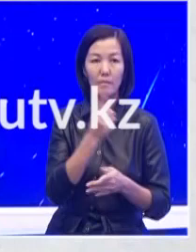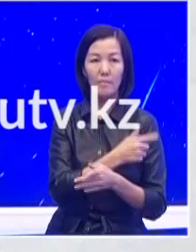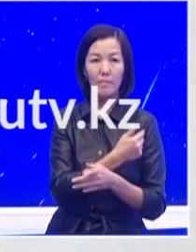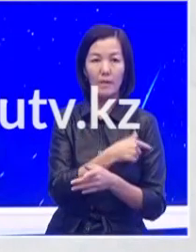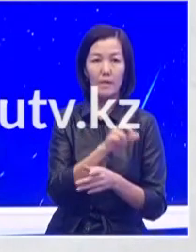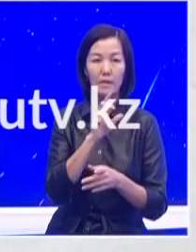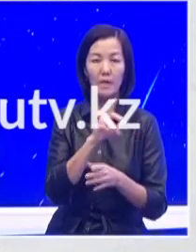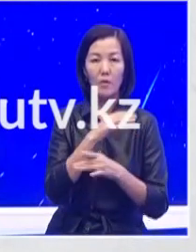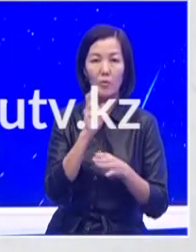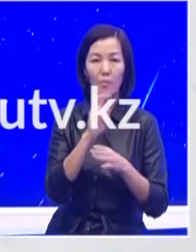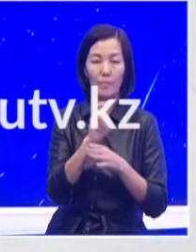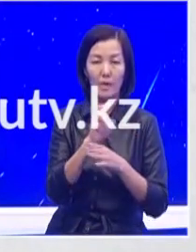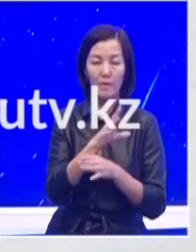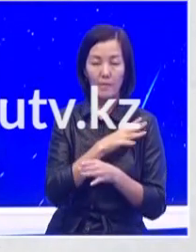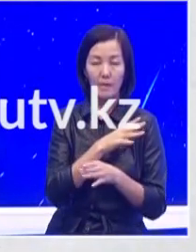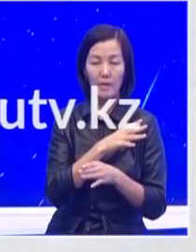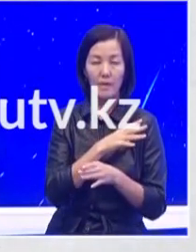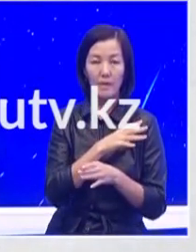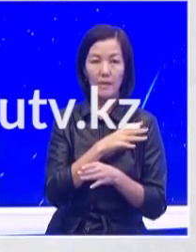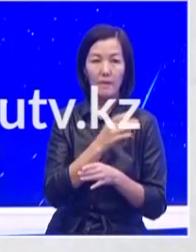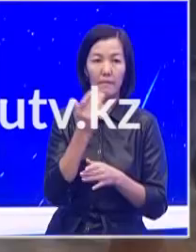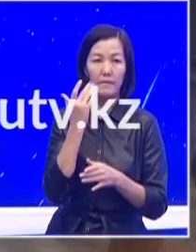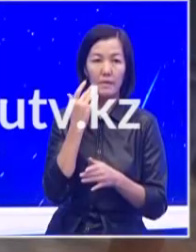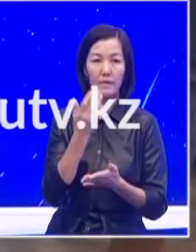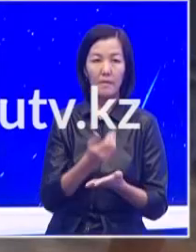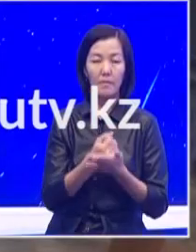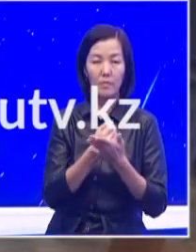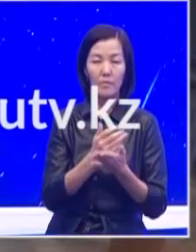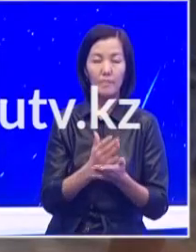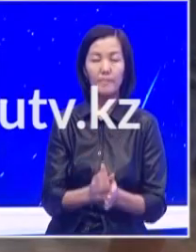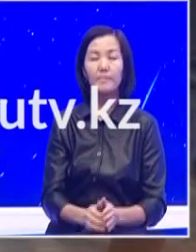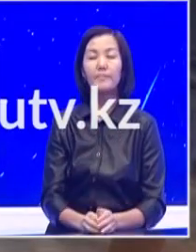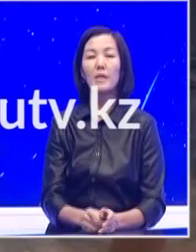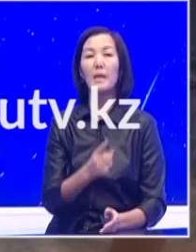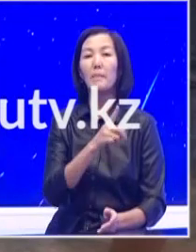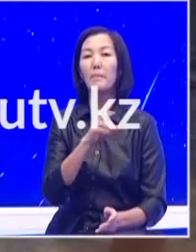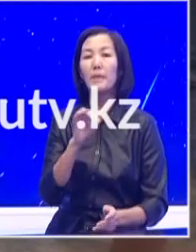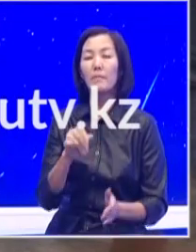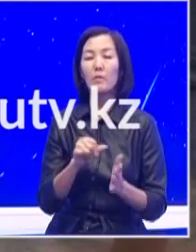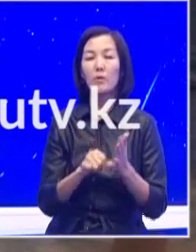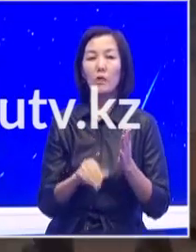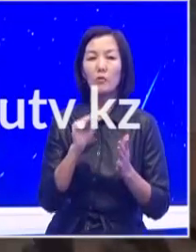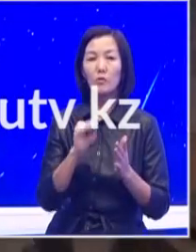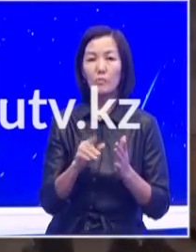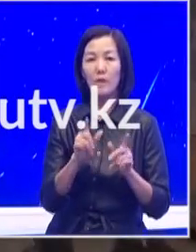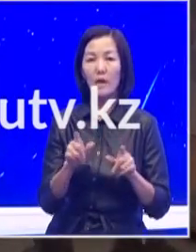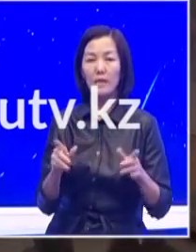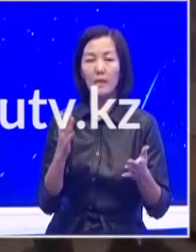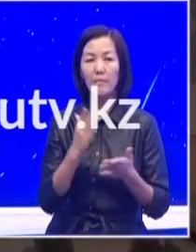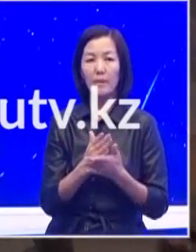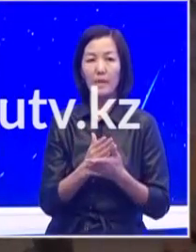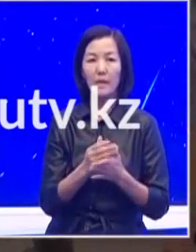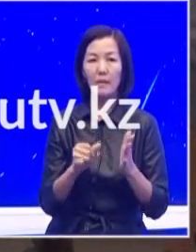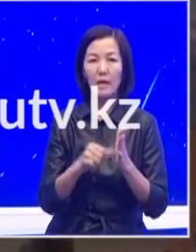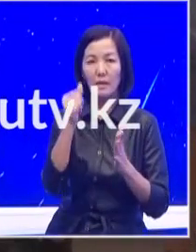көп барамын. Сол себепті мен әрқашан қолданамын. Алматы облысында 1 миллион 600 мың адам сақтандырылған. Жарты